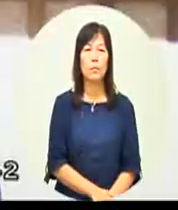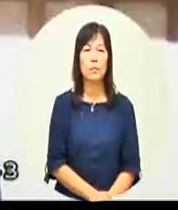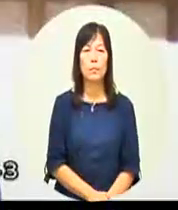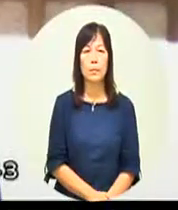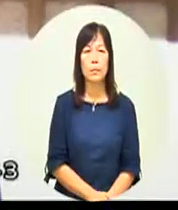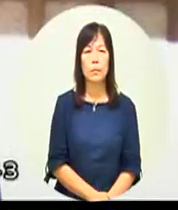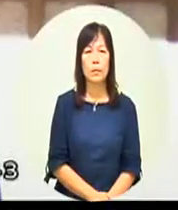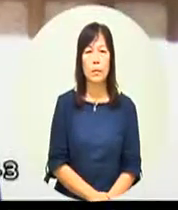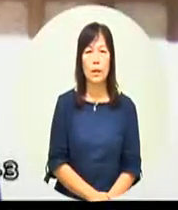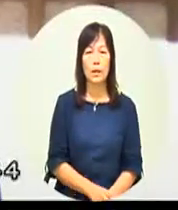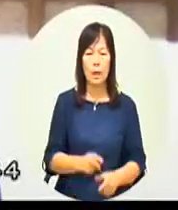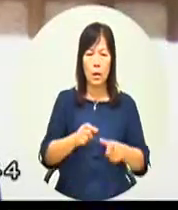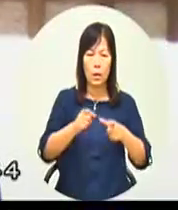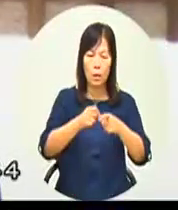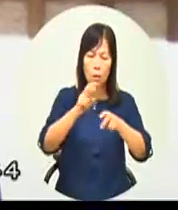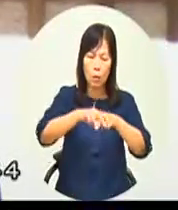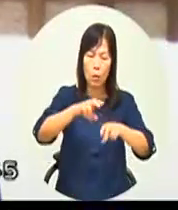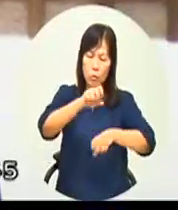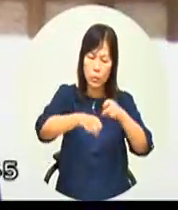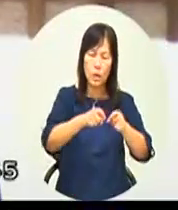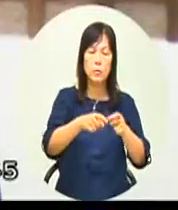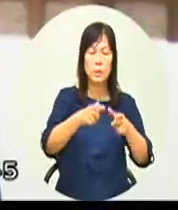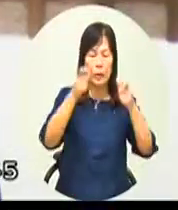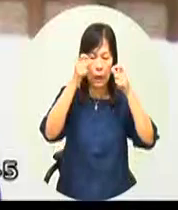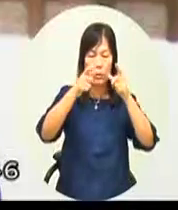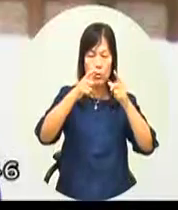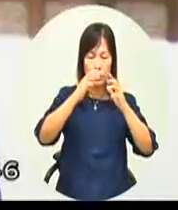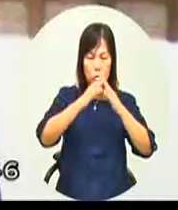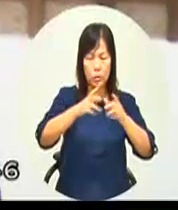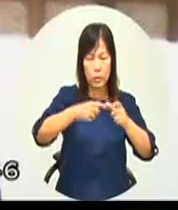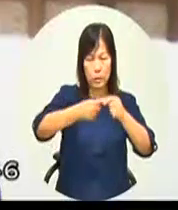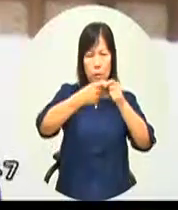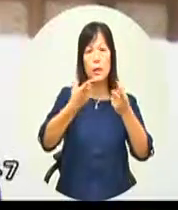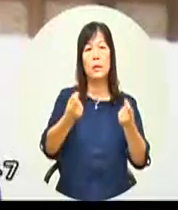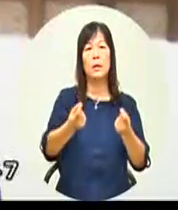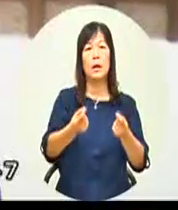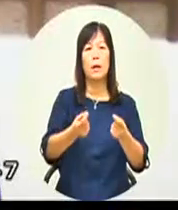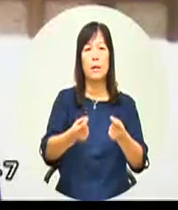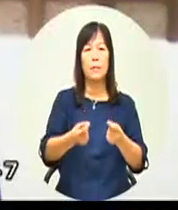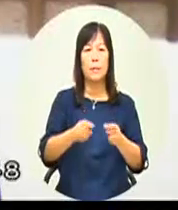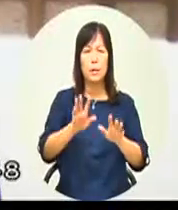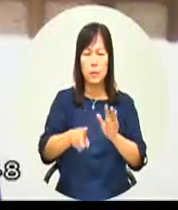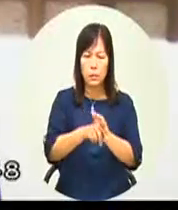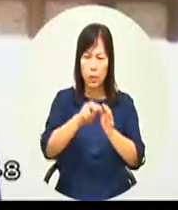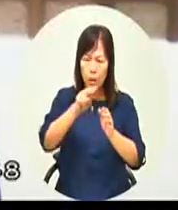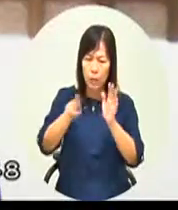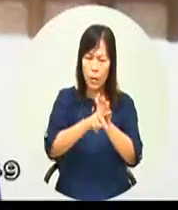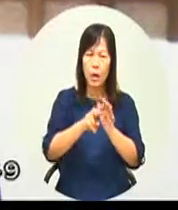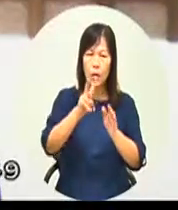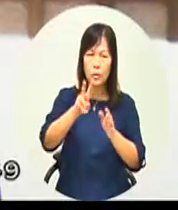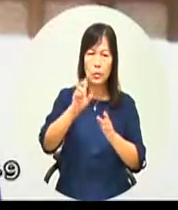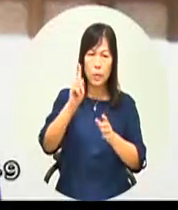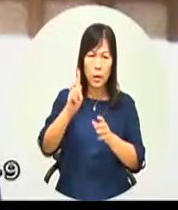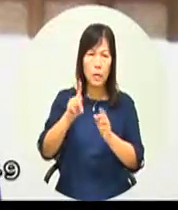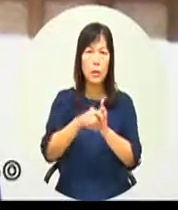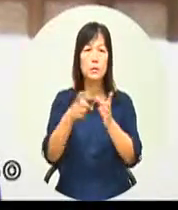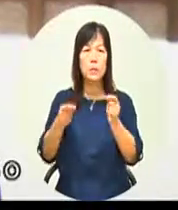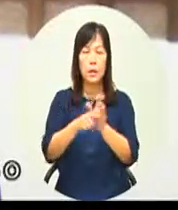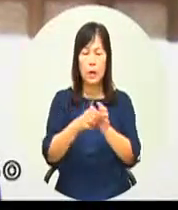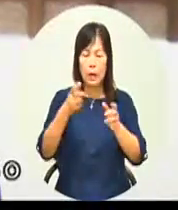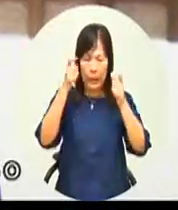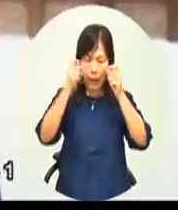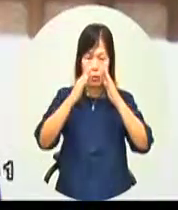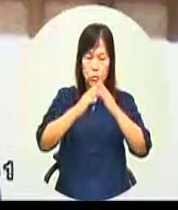这个公共脚踏车也是第一个做的、哦、所以现在我们看到哎，这个 U-car 也是高雄第一个要做